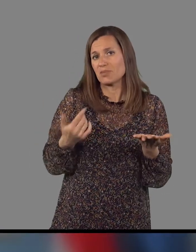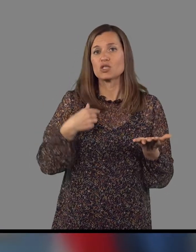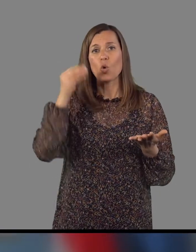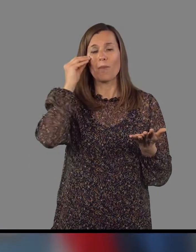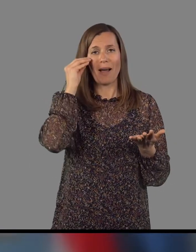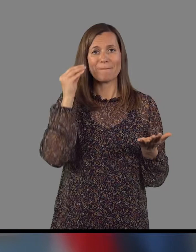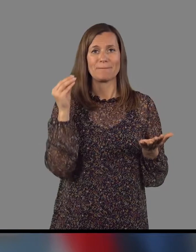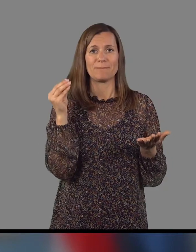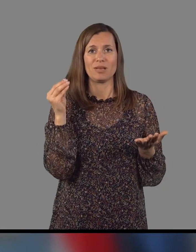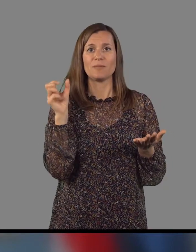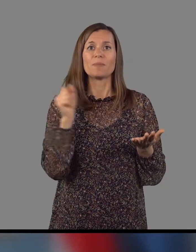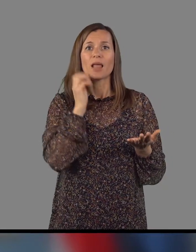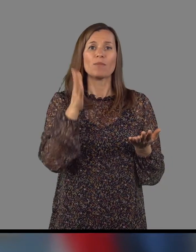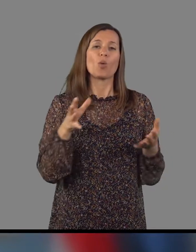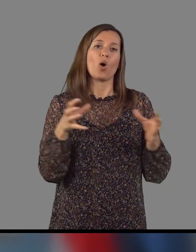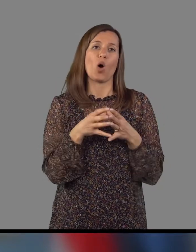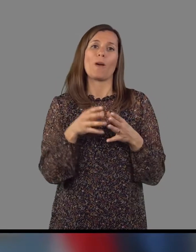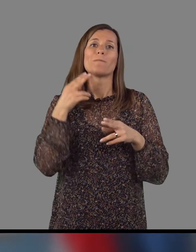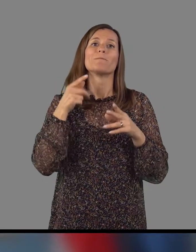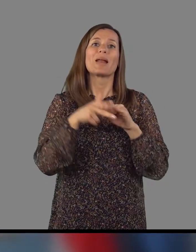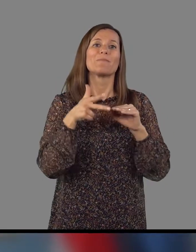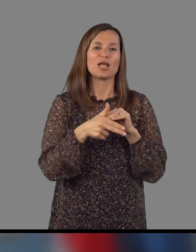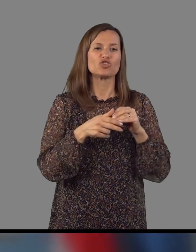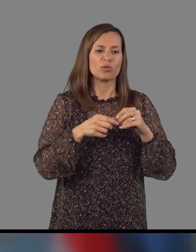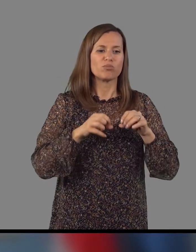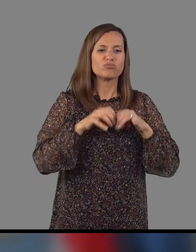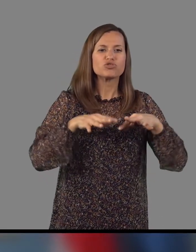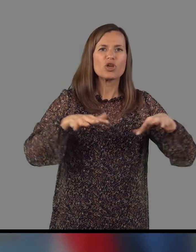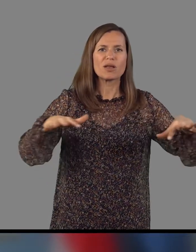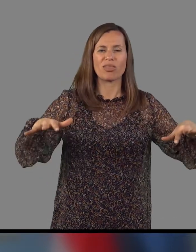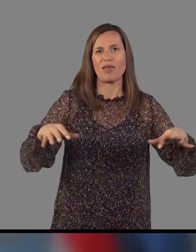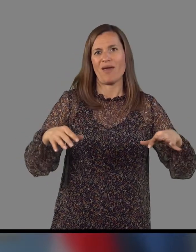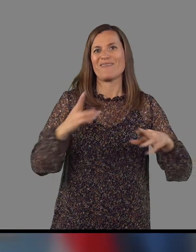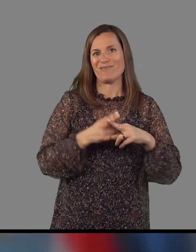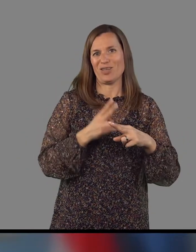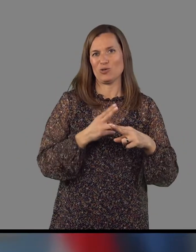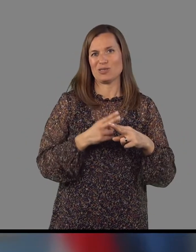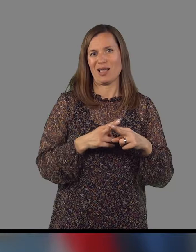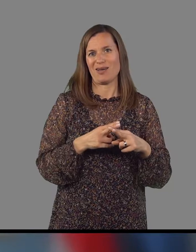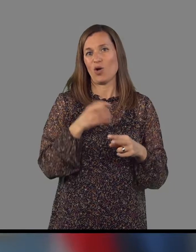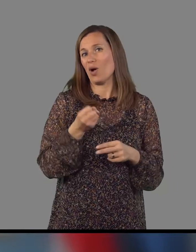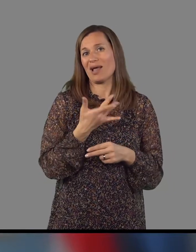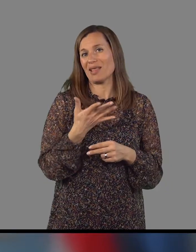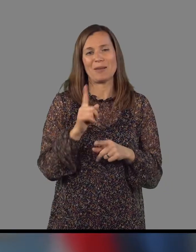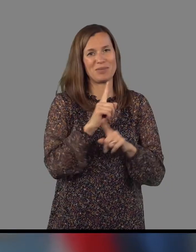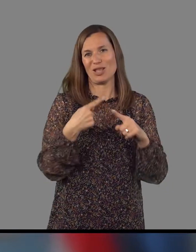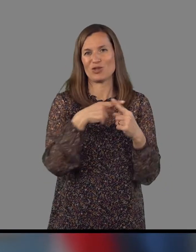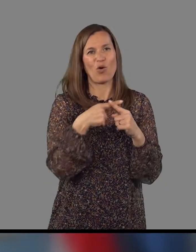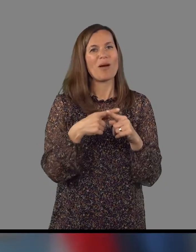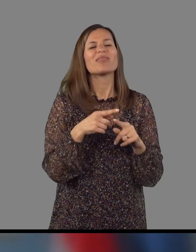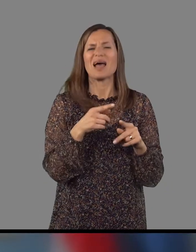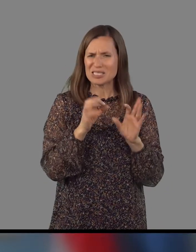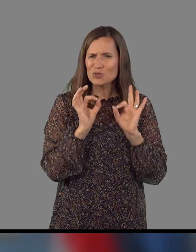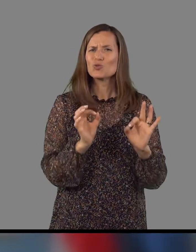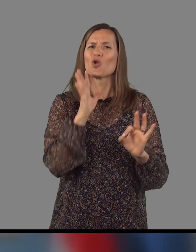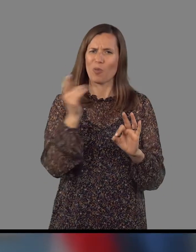In upam, da pravzaprav bomo preprečili raztros virusa, o katerem pa zdaj skoraj da ni več dvoma, da se